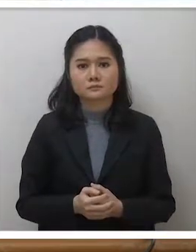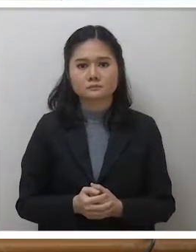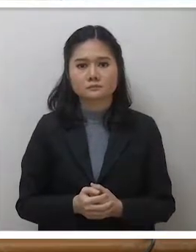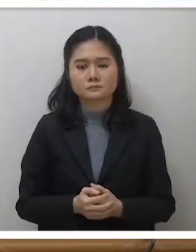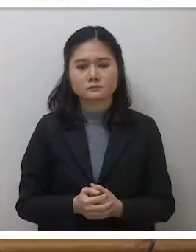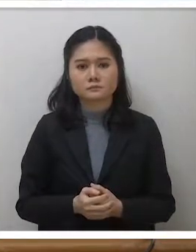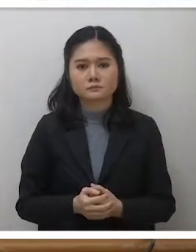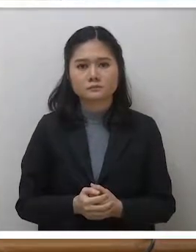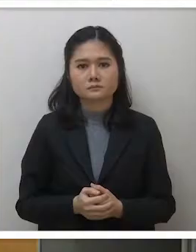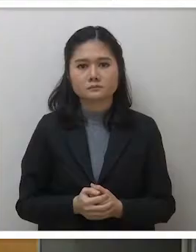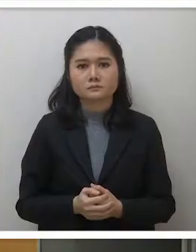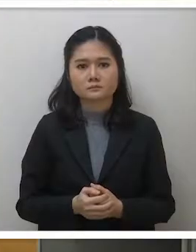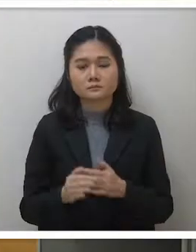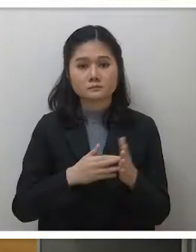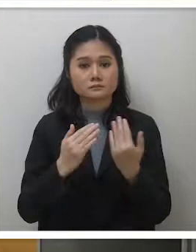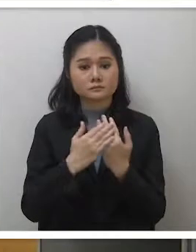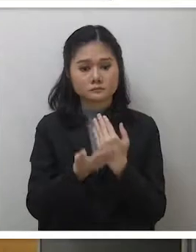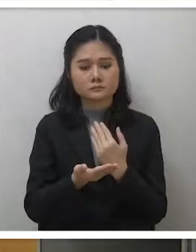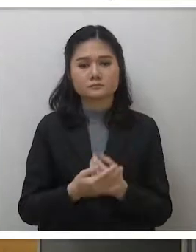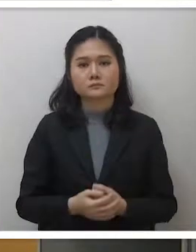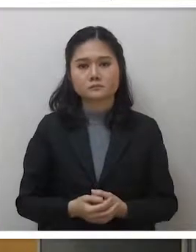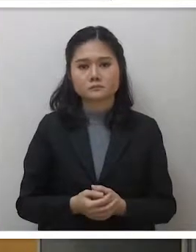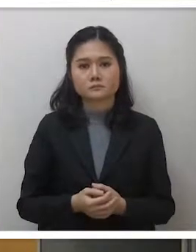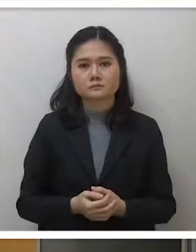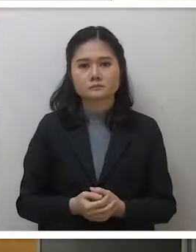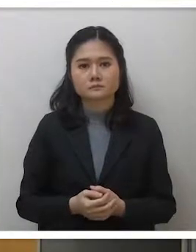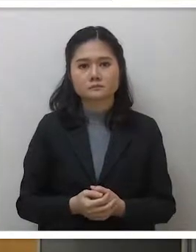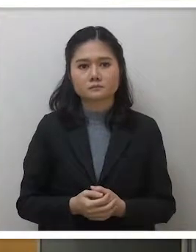ครูเลือกสีที่เป็นสีเงา